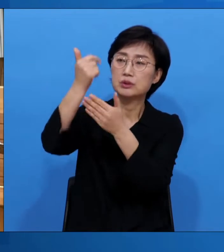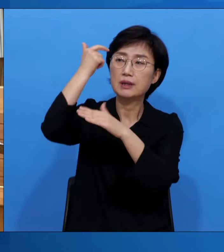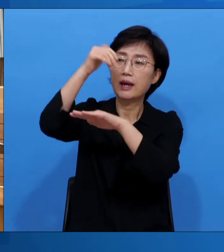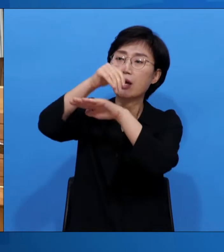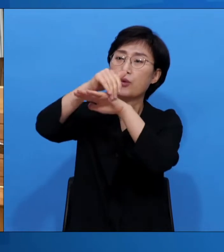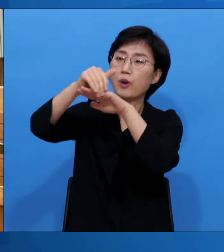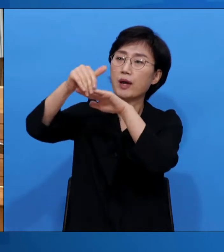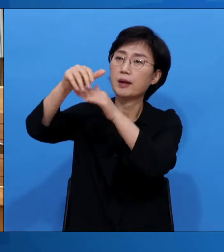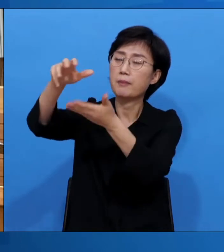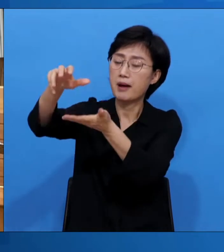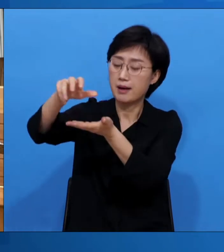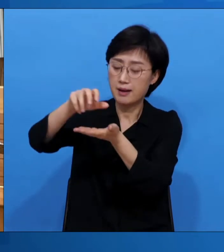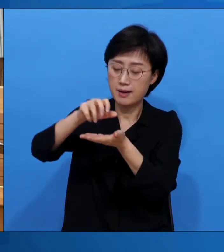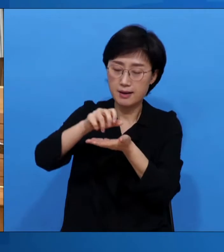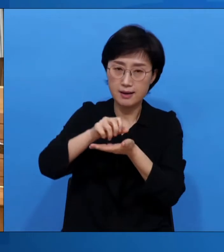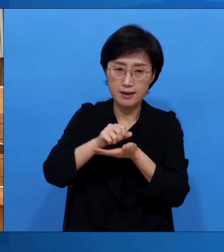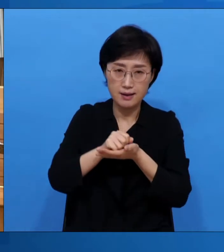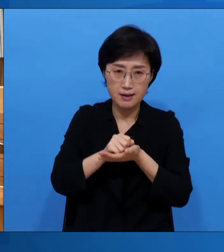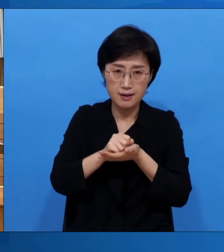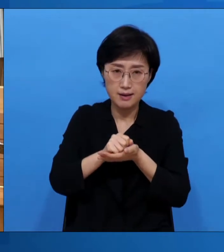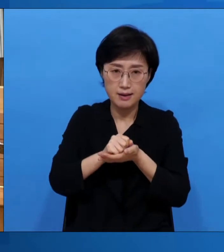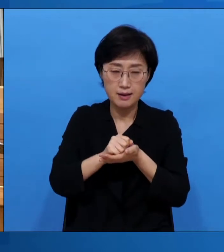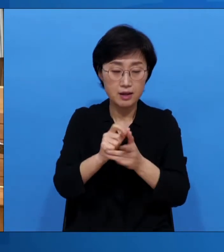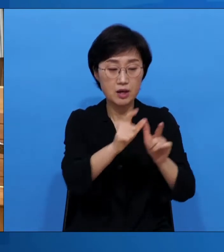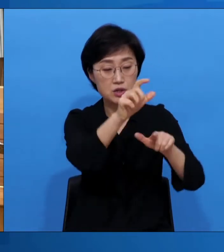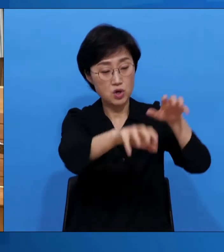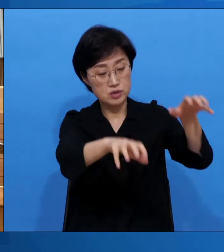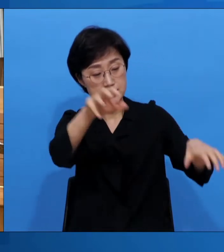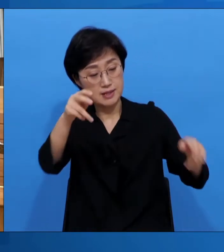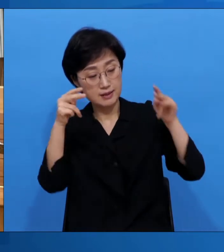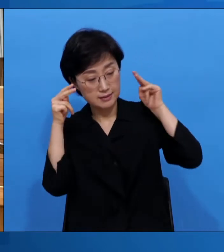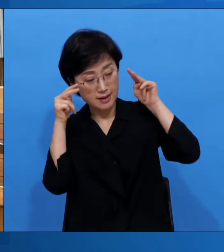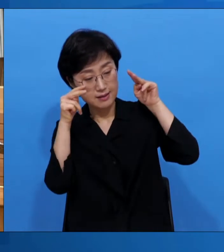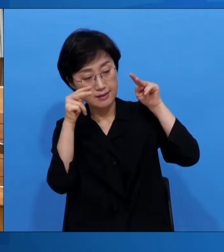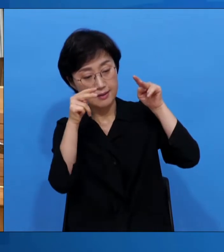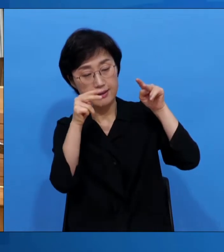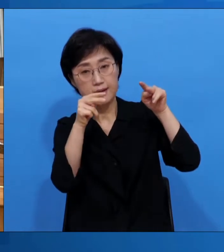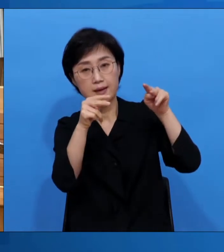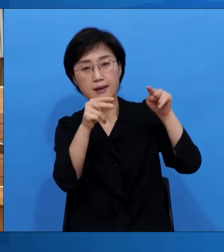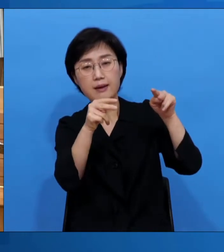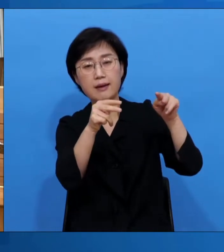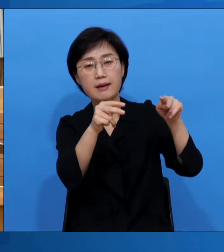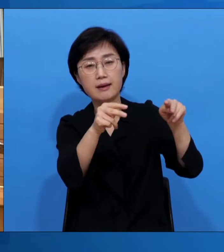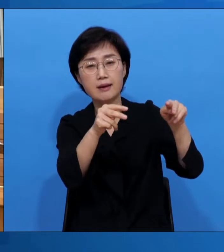품고 저 현장 향해